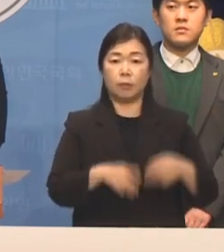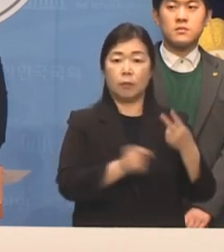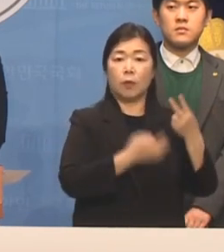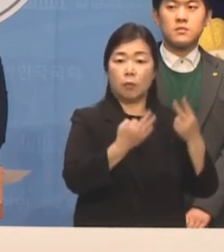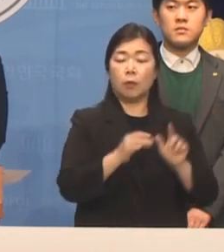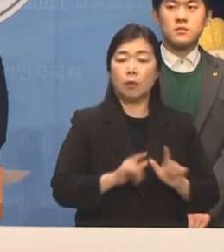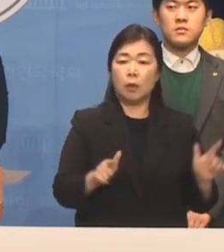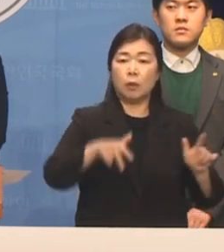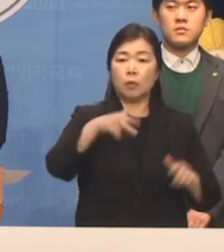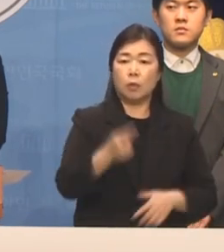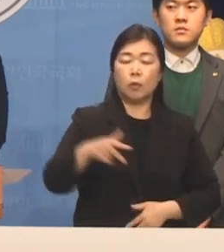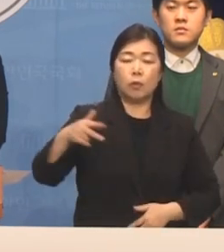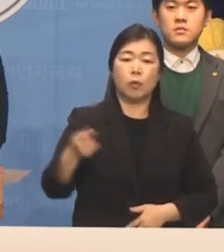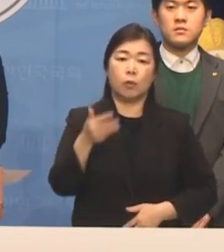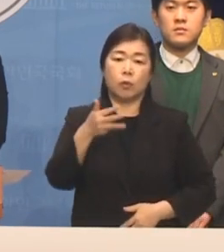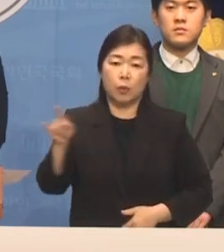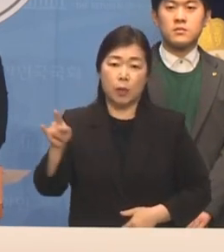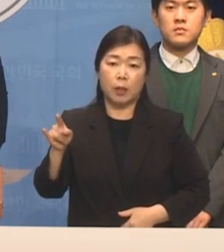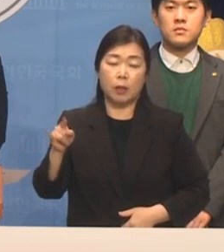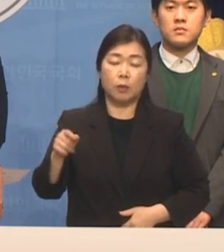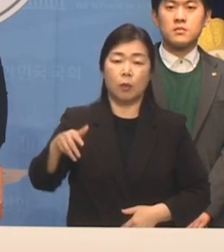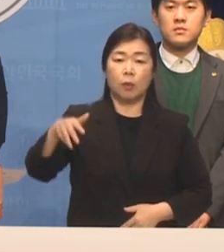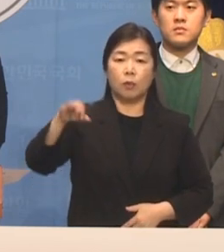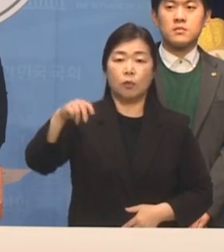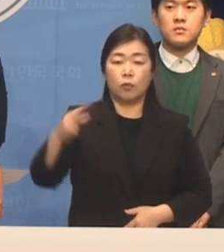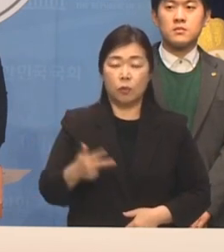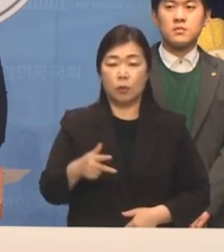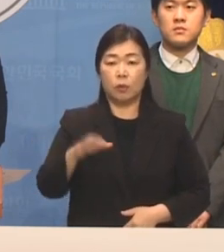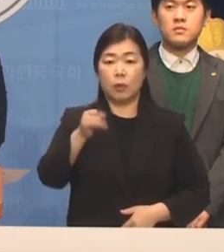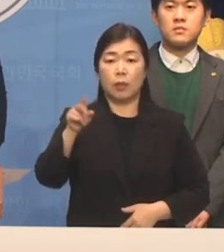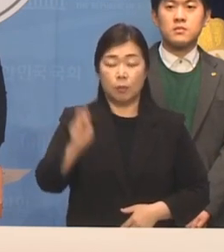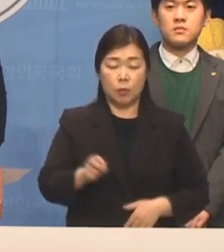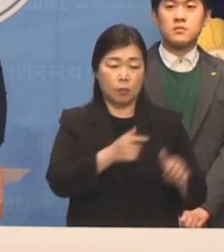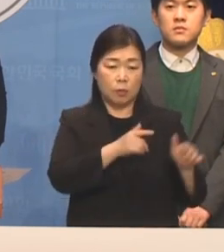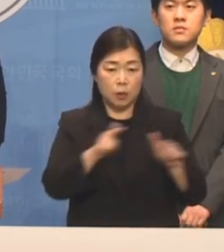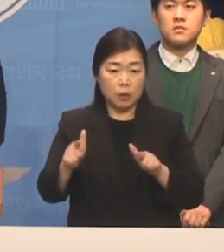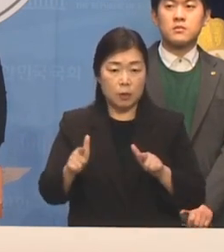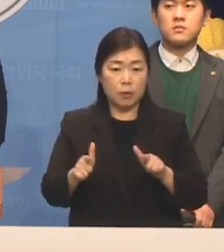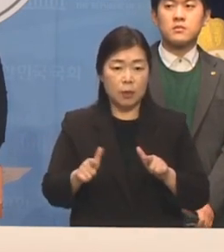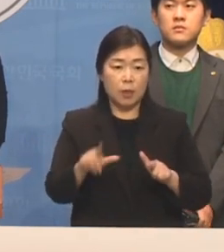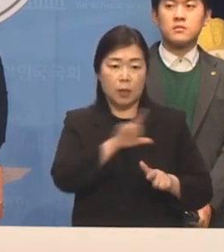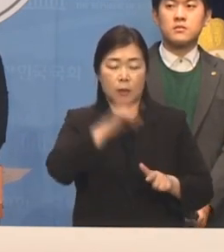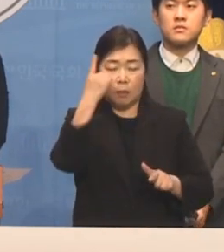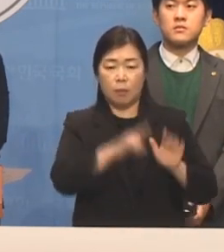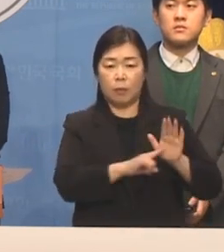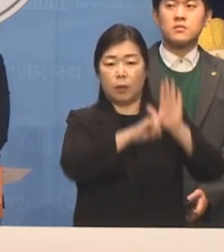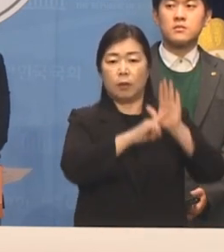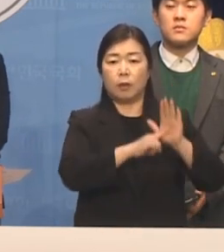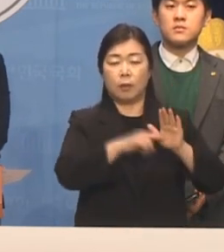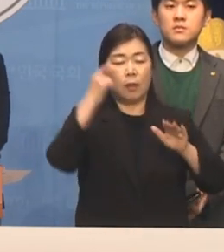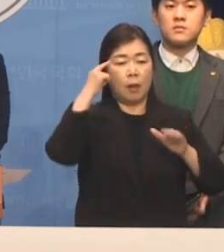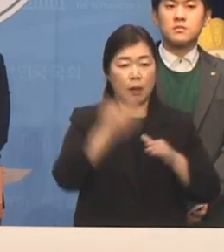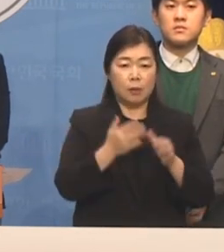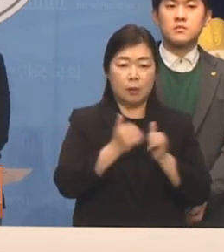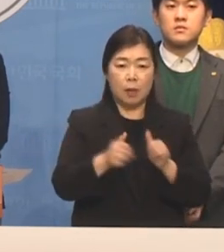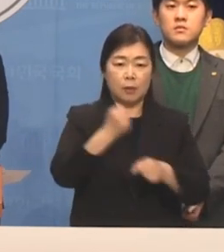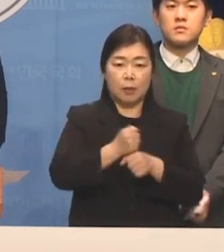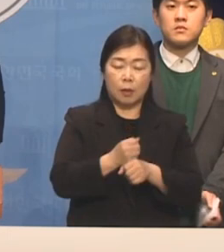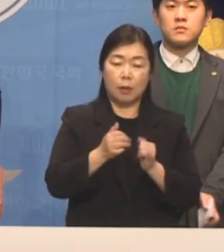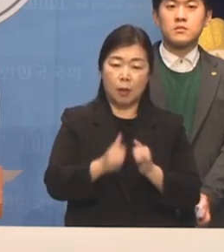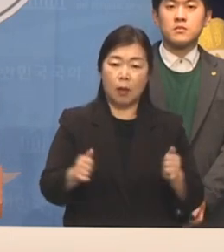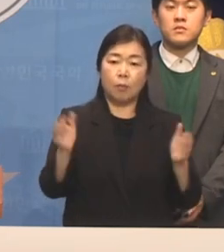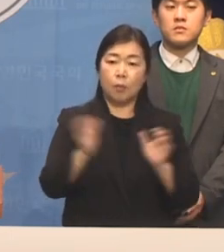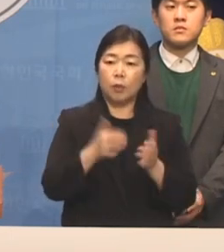조천호, 조효재, 최재천, 윤정숙, 임순례 등 저명한 학자, 작가, 활동가 73명이